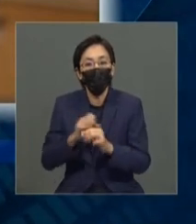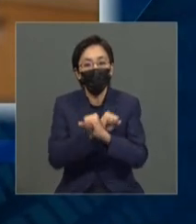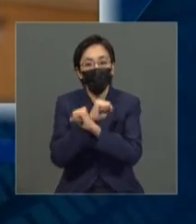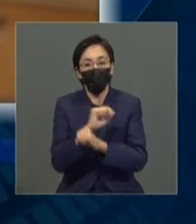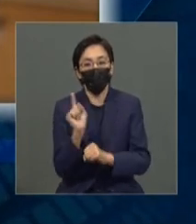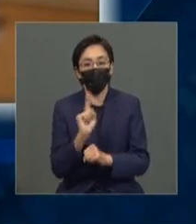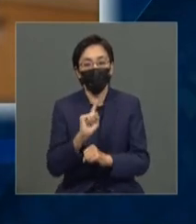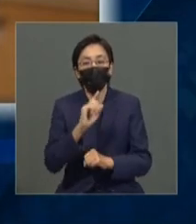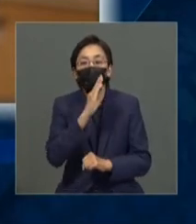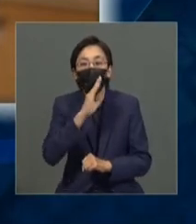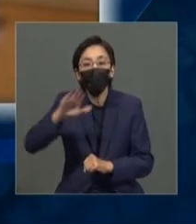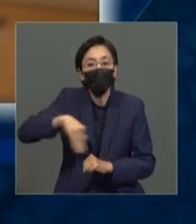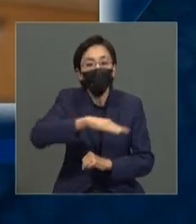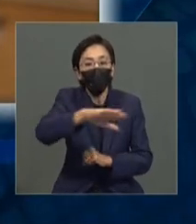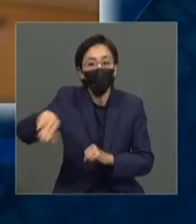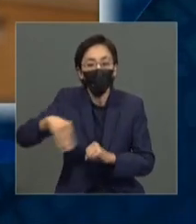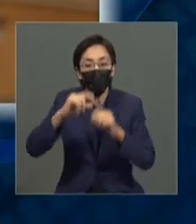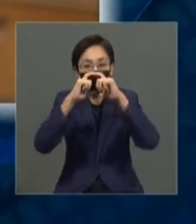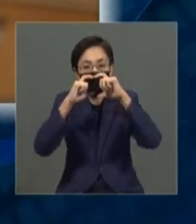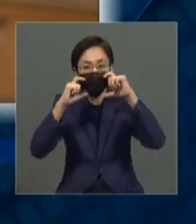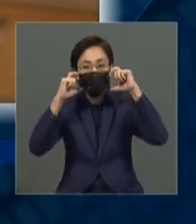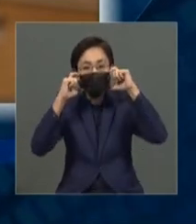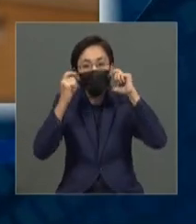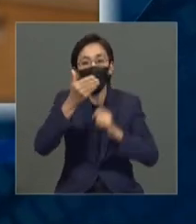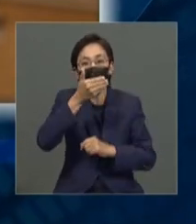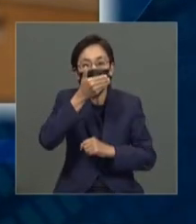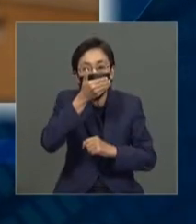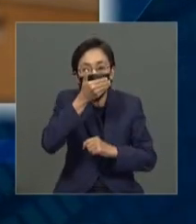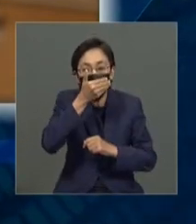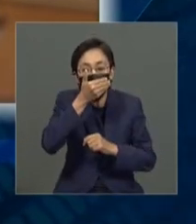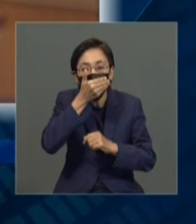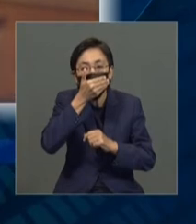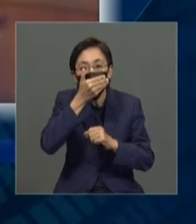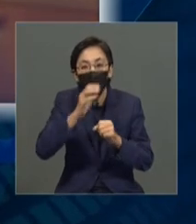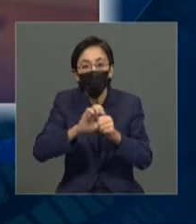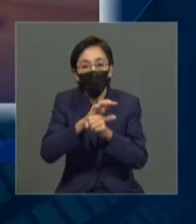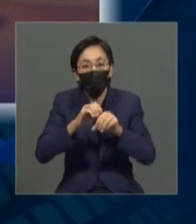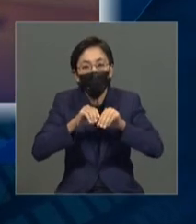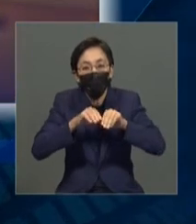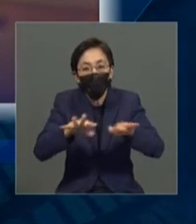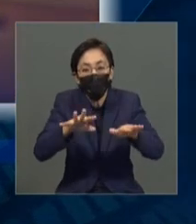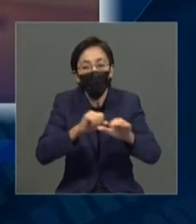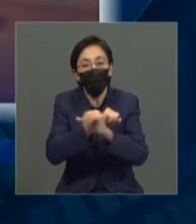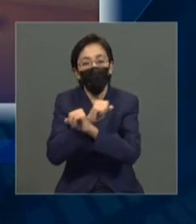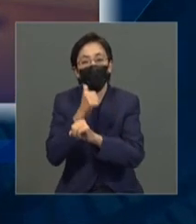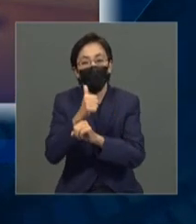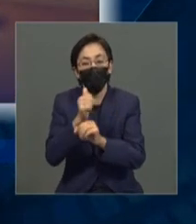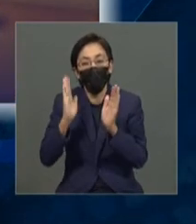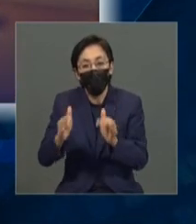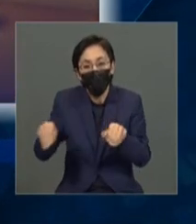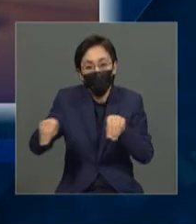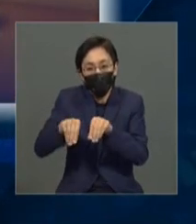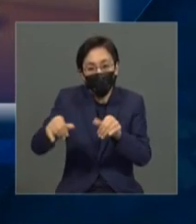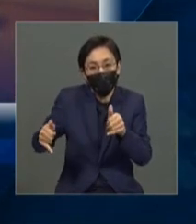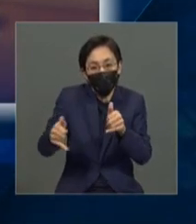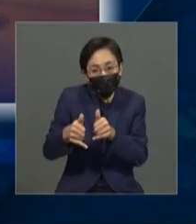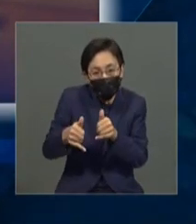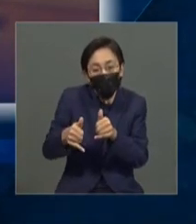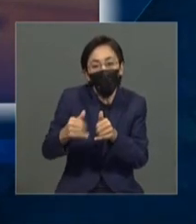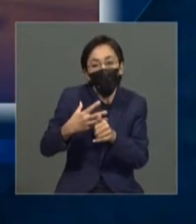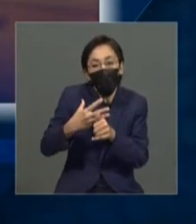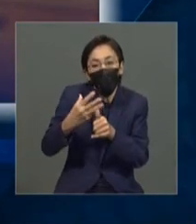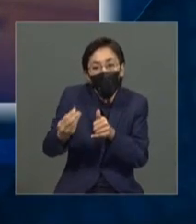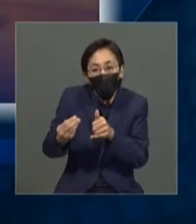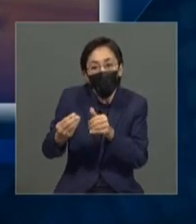ถ้าทุกคนใส่หน้ากากอนามัยมันก็จะลดการแพร่กระจายนะและผู้ที่อยู่ใกล้ชิดก็โอกาสจะรับได้น้อยล